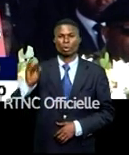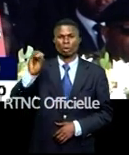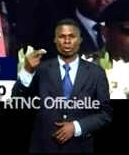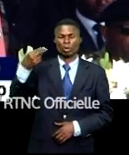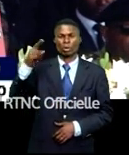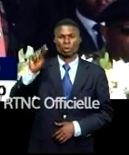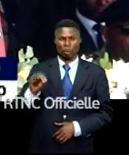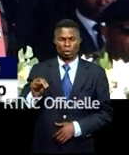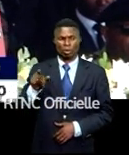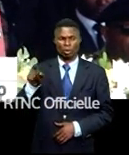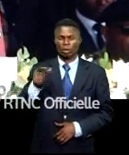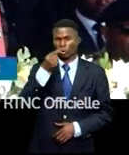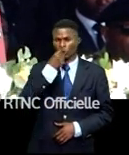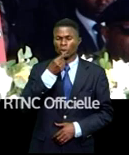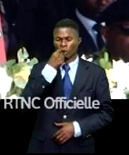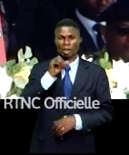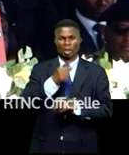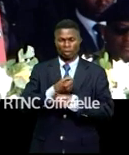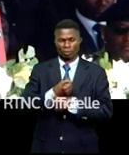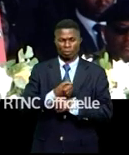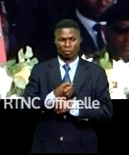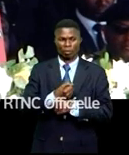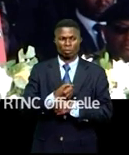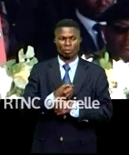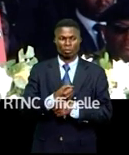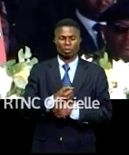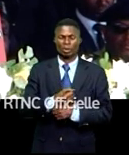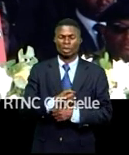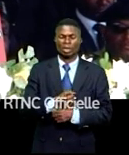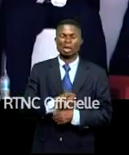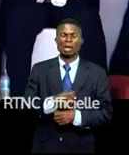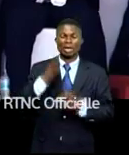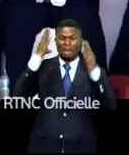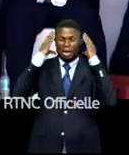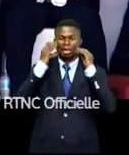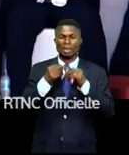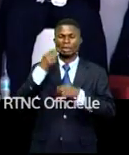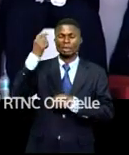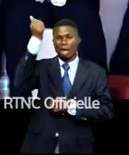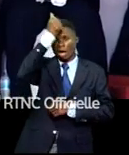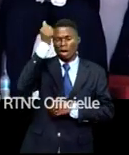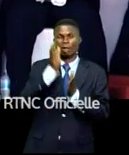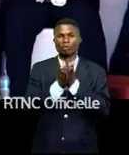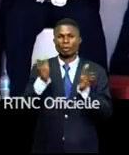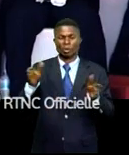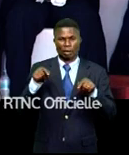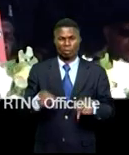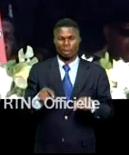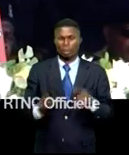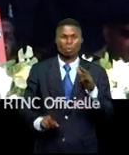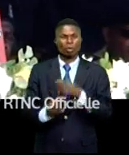Magufuli a suscité l'émoi de tout un continent qui se retrouve